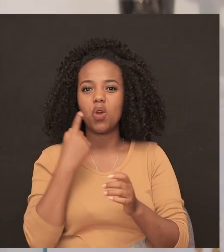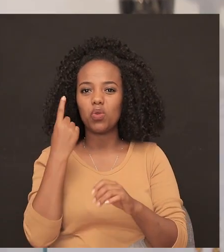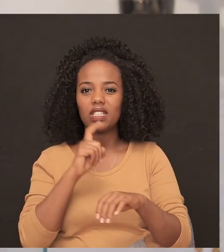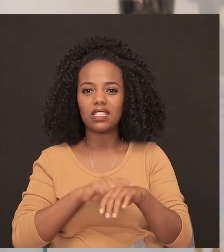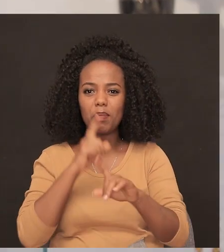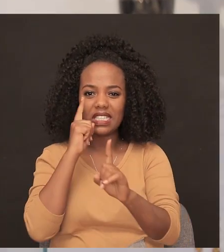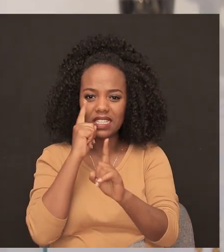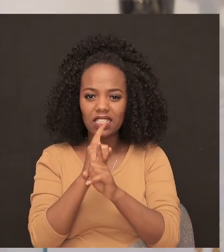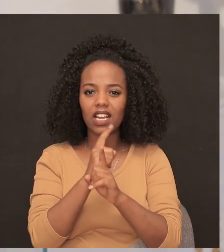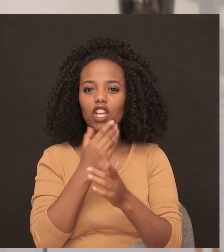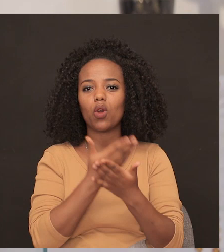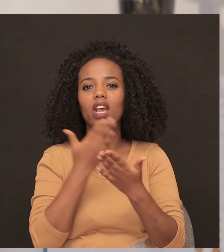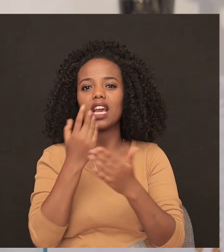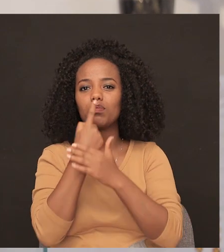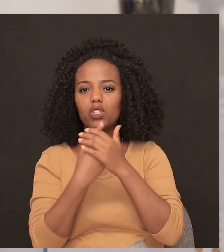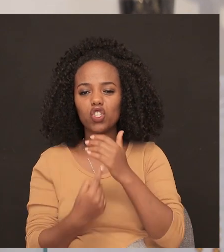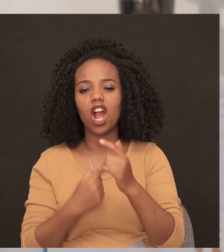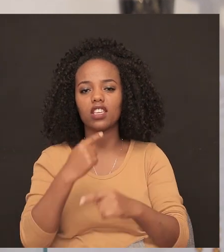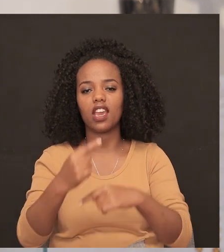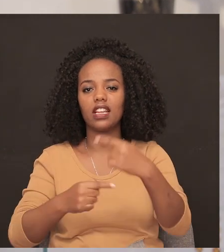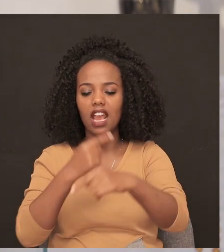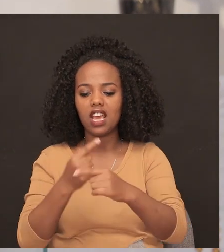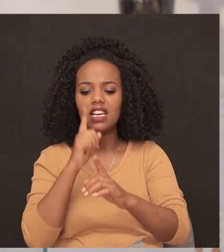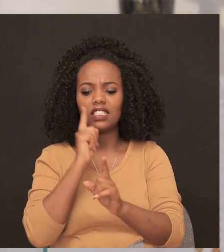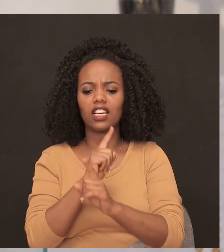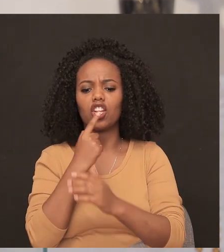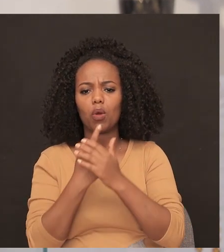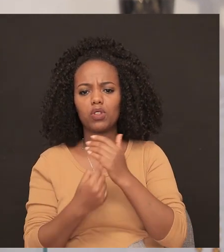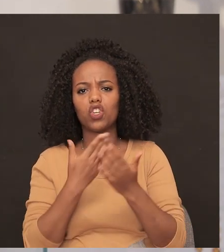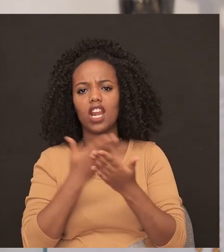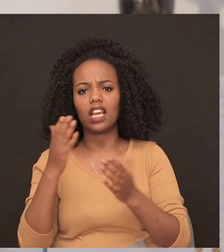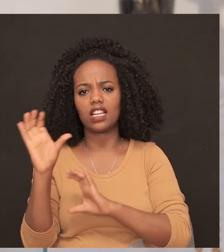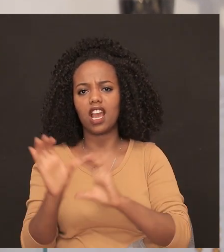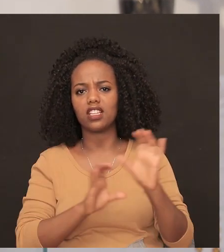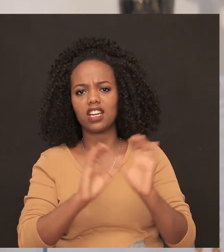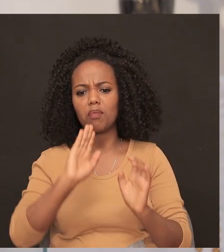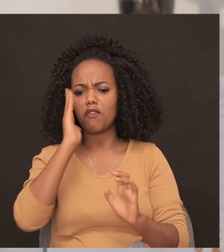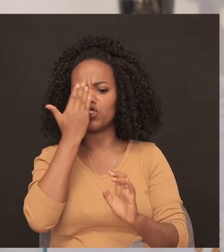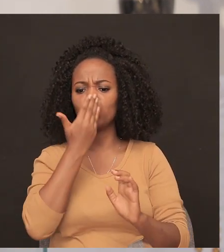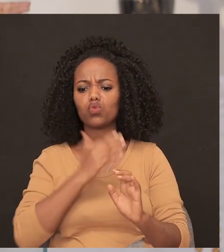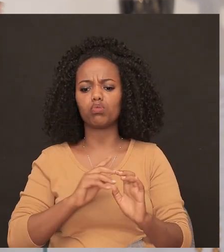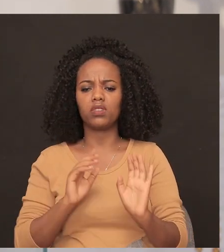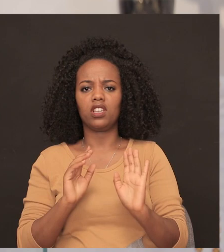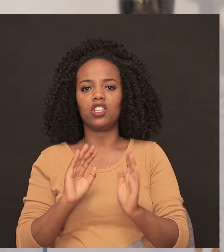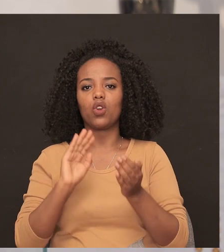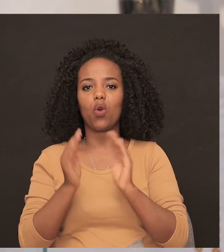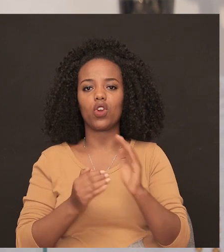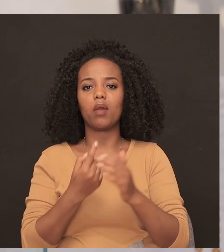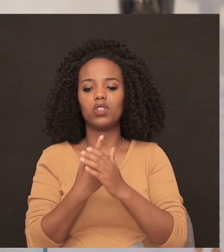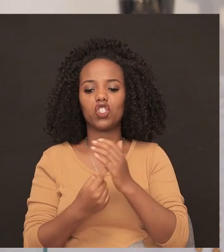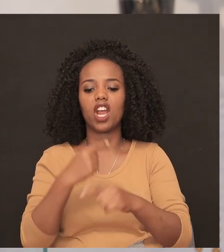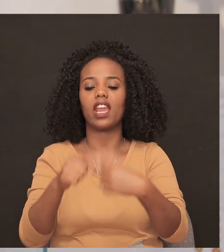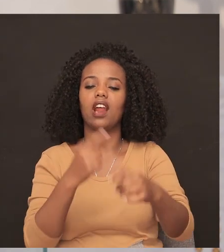ሁልጊዜ በትክክለኛው ነገር ብቻ እየሄደ ትክክለኛው ነገር ብቻ እያደረገ በፍጹም ማንነት ብቻ